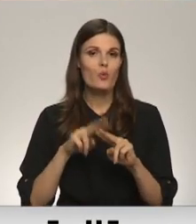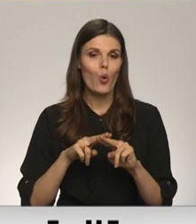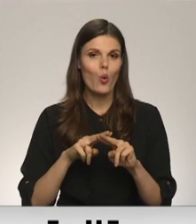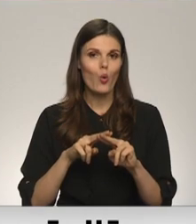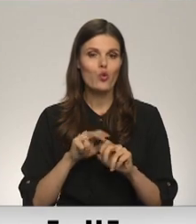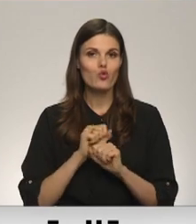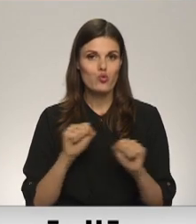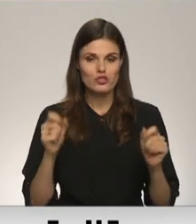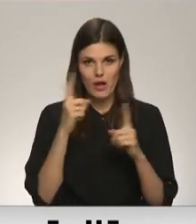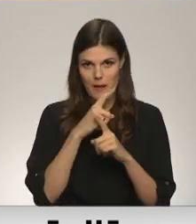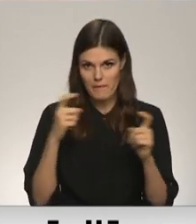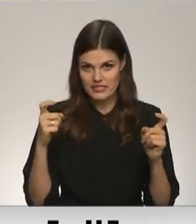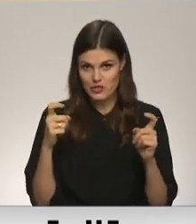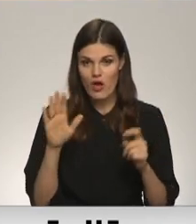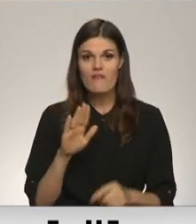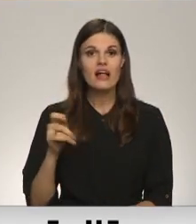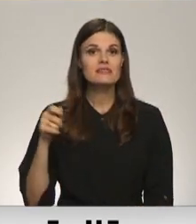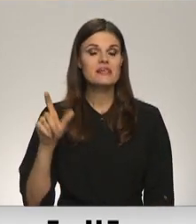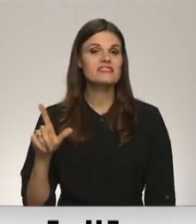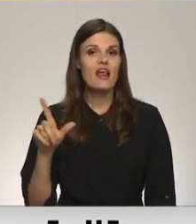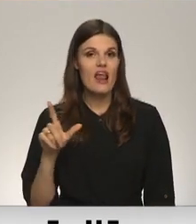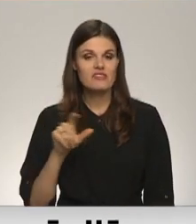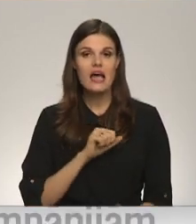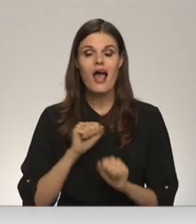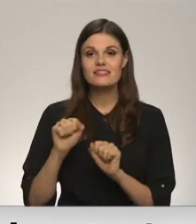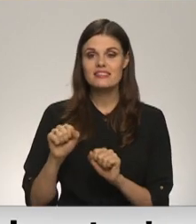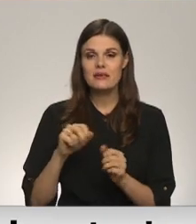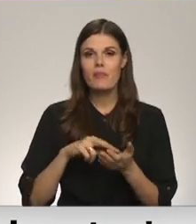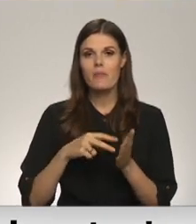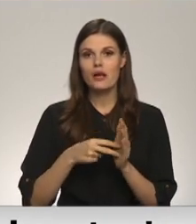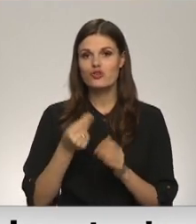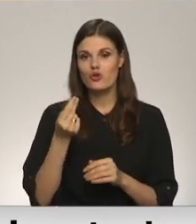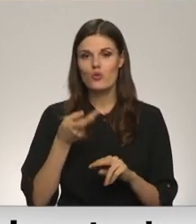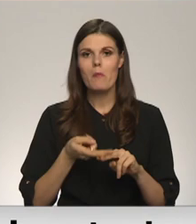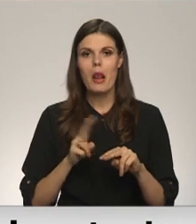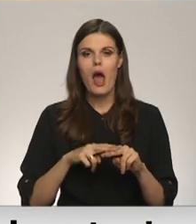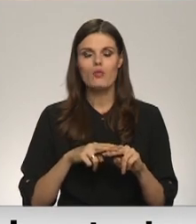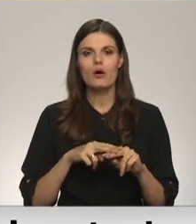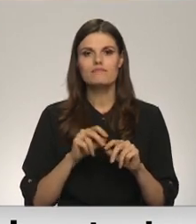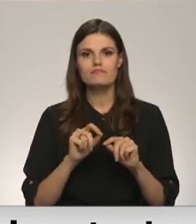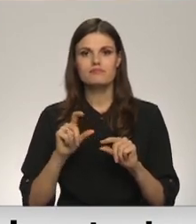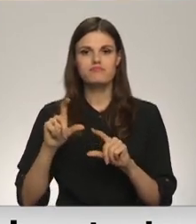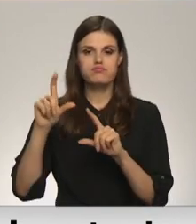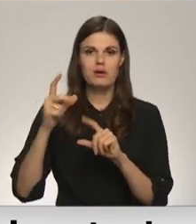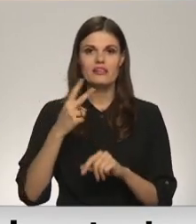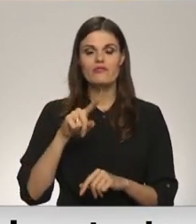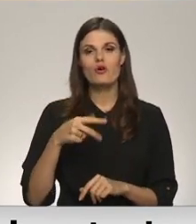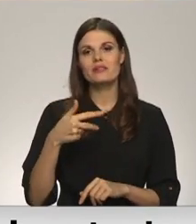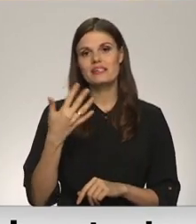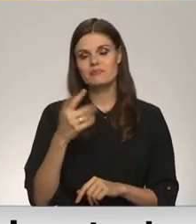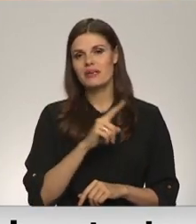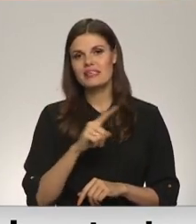paziņojas valsts prezidents Egils Levits. Aizsardzībai paredzētos līdzekļus plānots kāpināt no līdzšinējiem 2,35